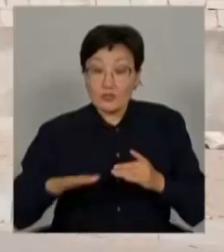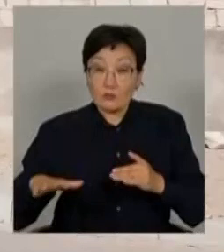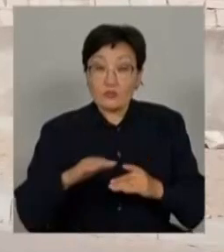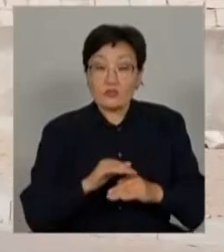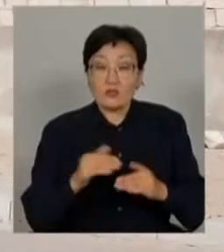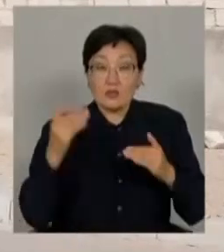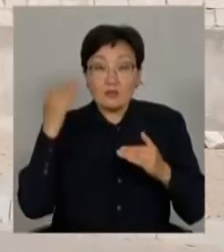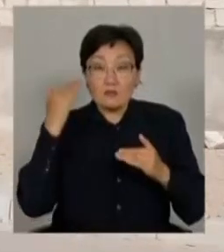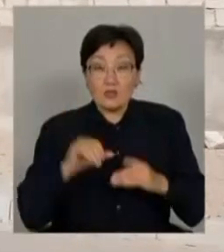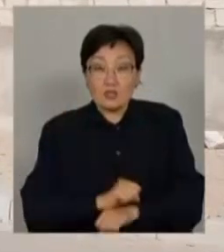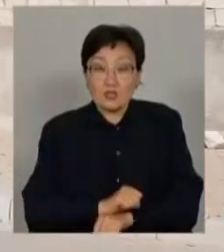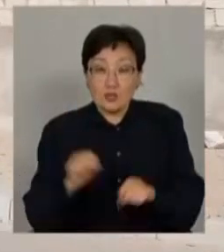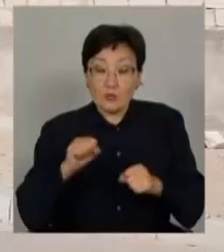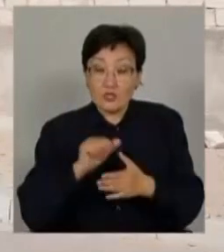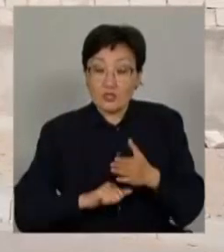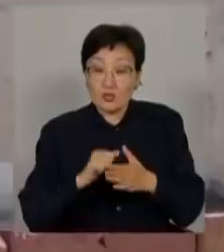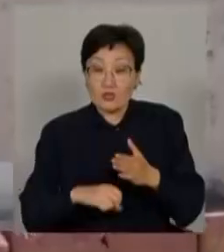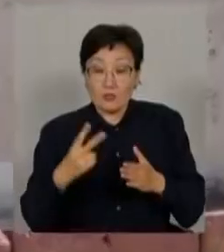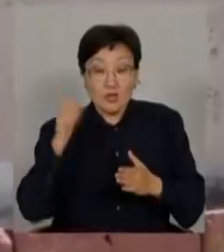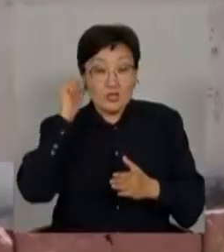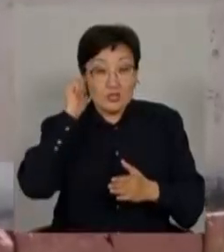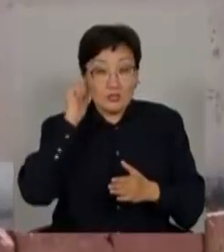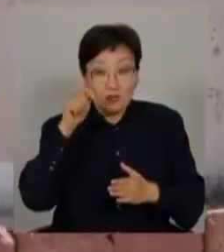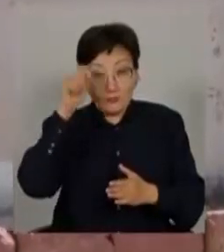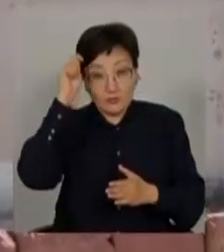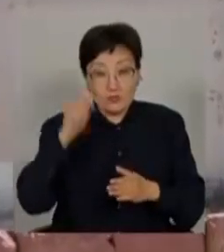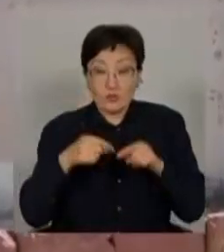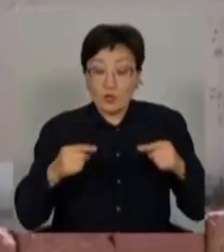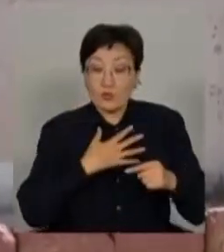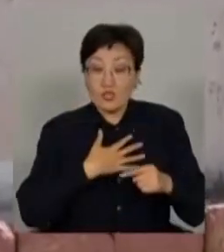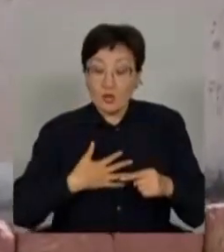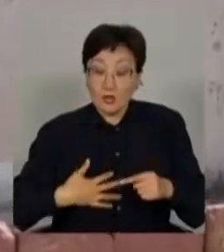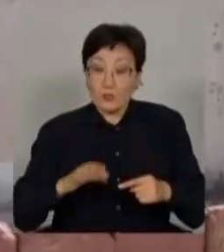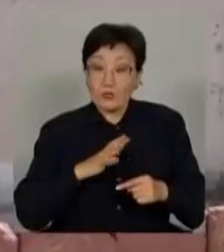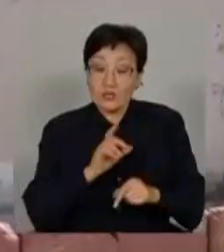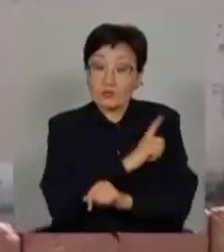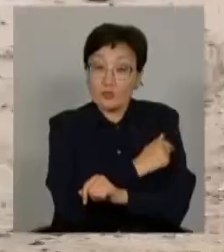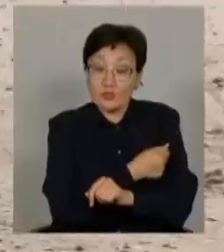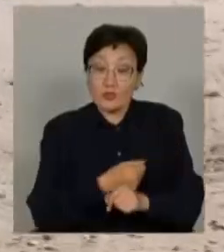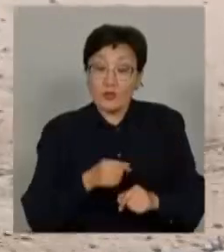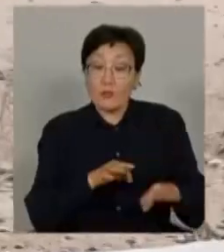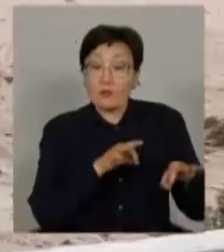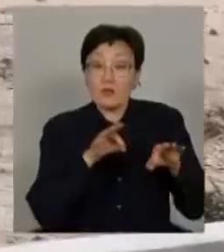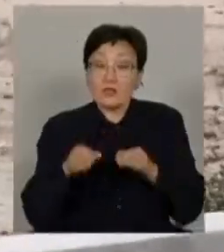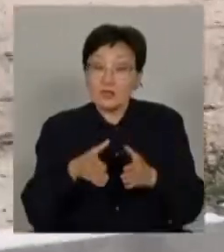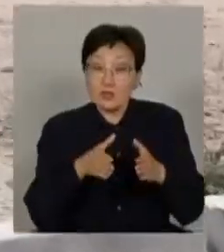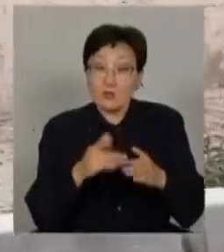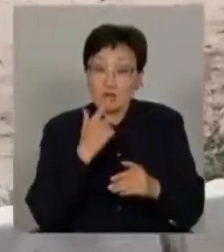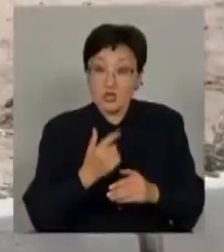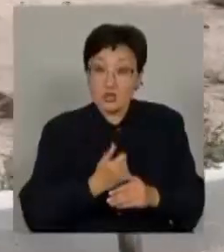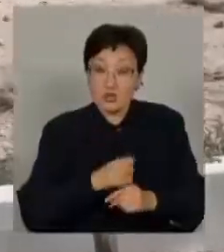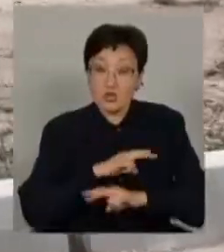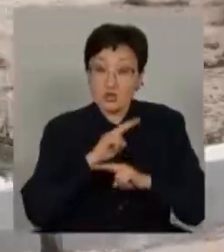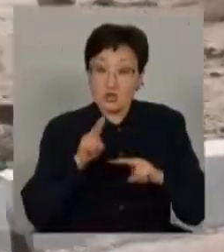белгісіз зат жарылып, салдарынан 20 жастағы жігіт түрлі дене жарақатын алған. Ауруханаға барар жолда әскери қызметшінің